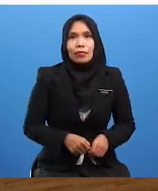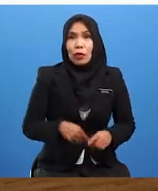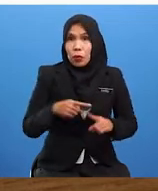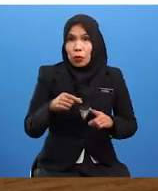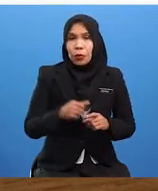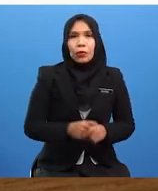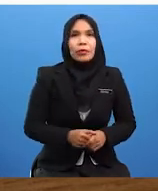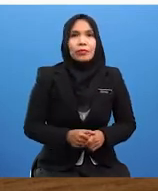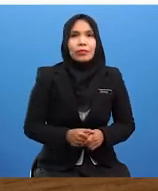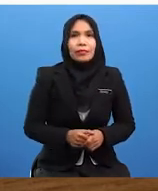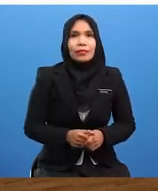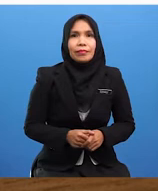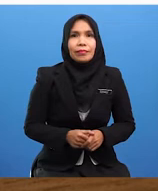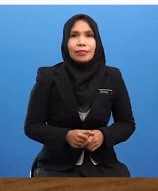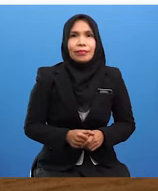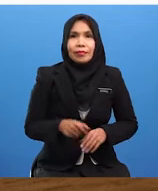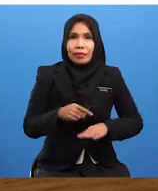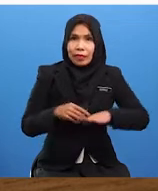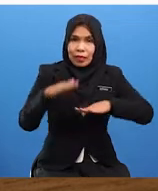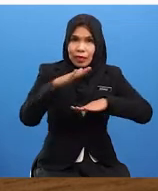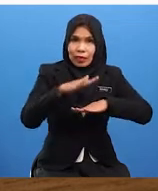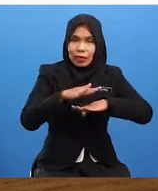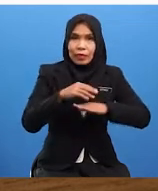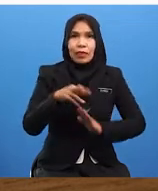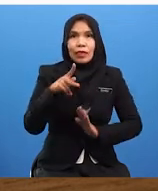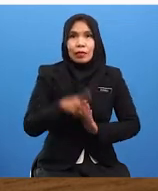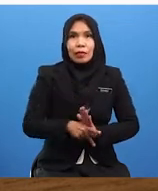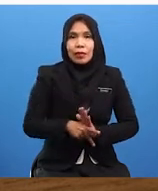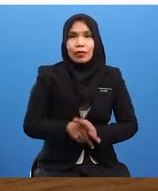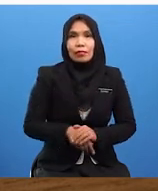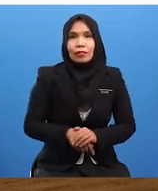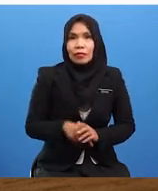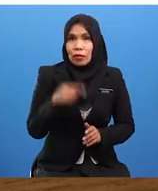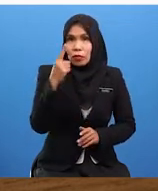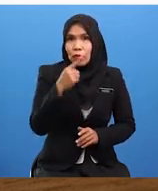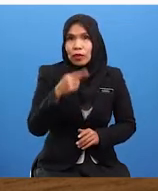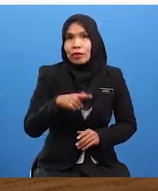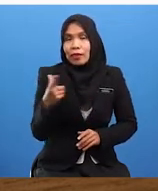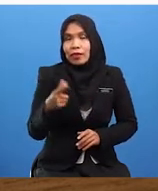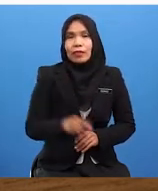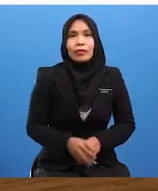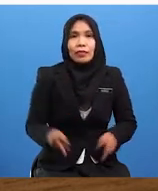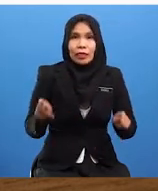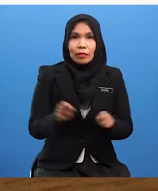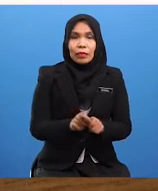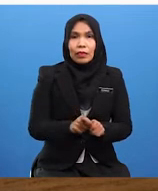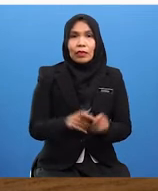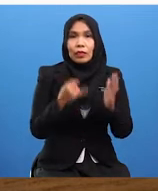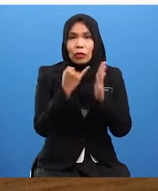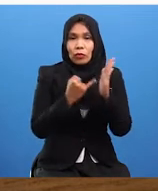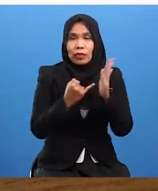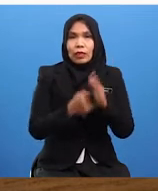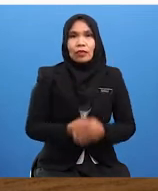image di atas satu permukaan lain seperti lukisan, kain atau